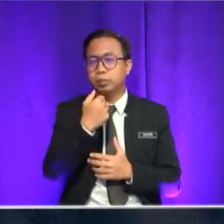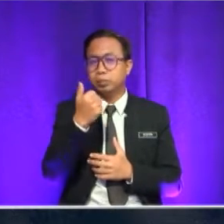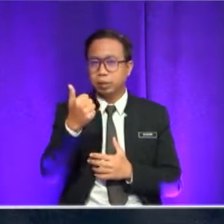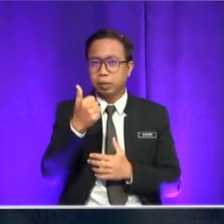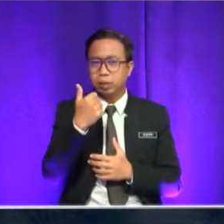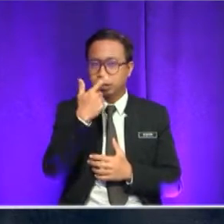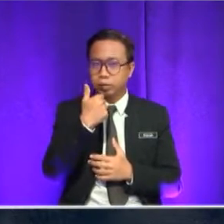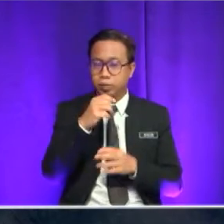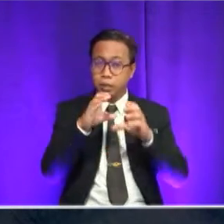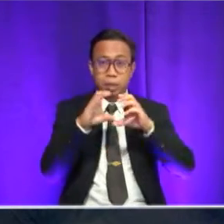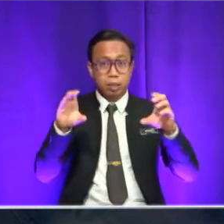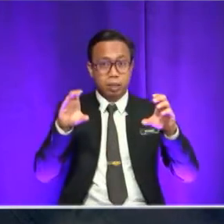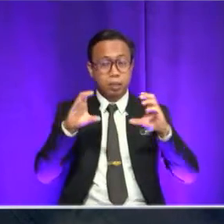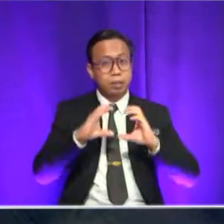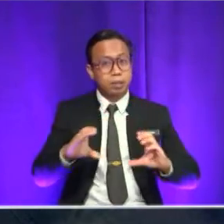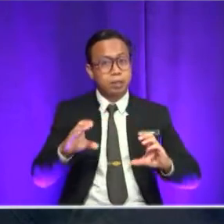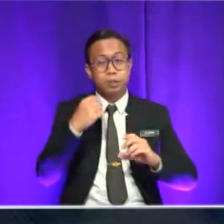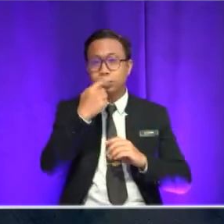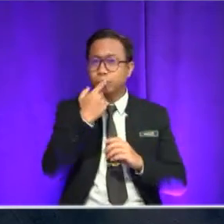Boleh beritahu siapa, yang menulis isi ni?